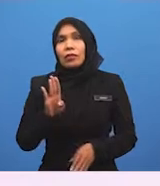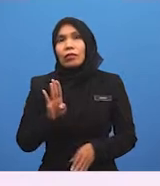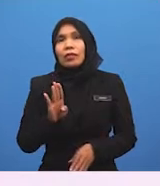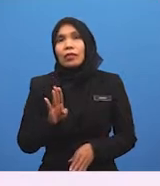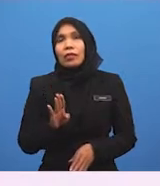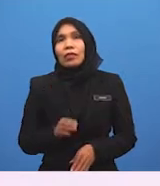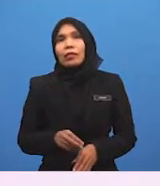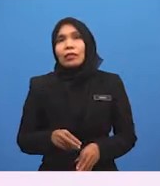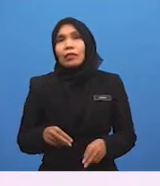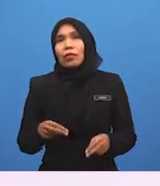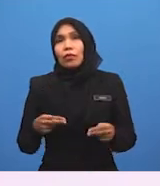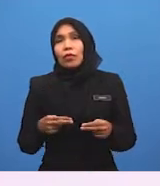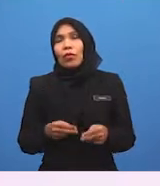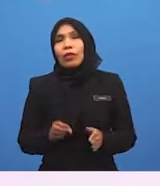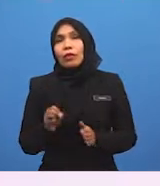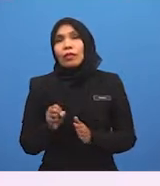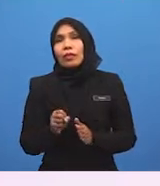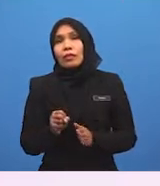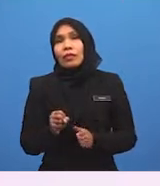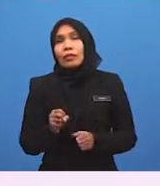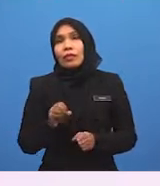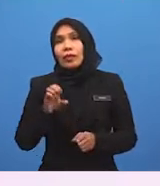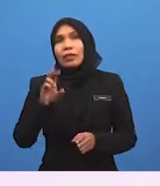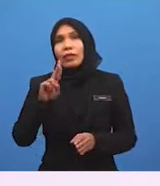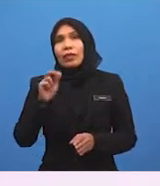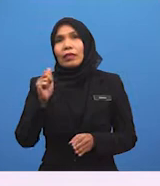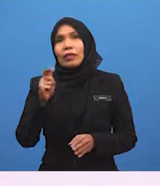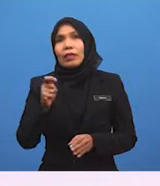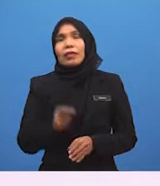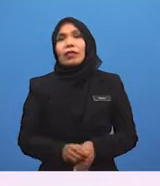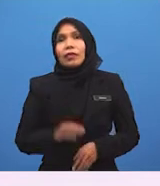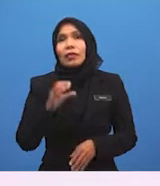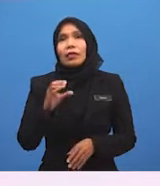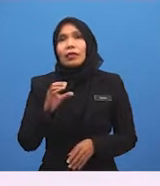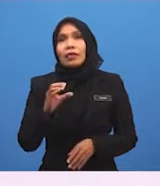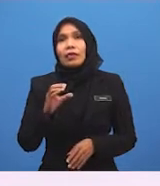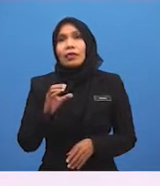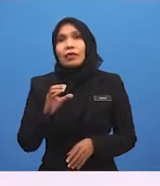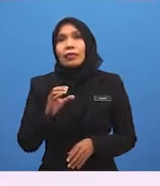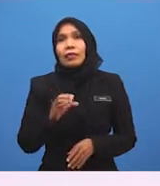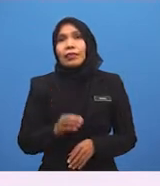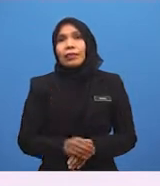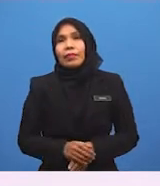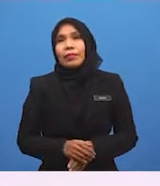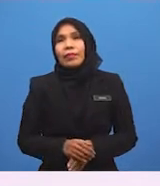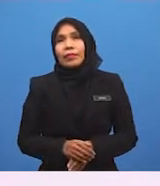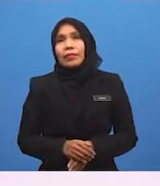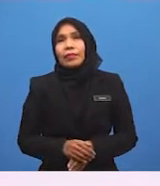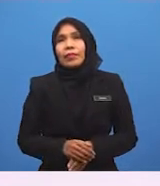C. Jiran gembira dan berpuas hati. Apakah jawapannya,